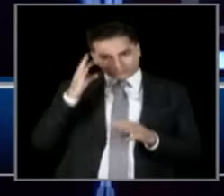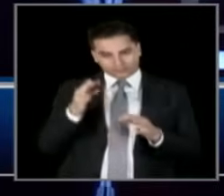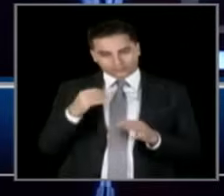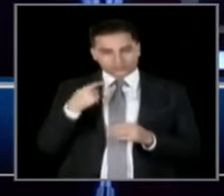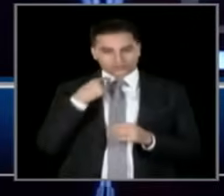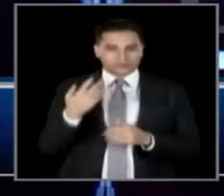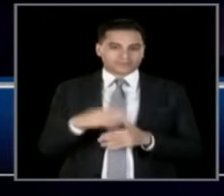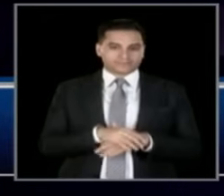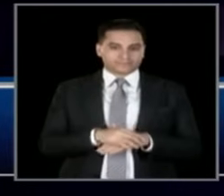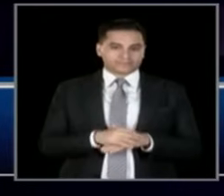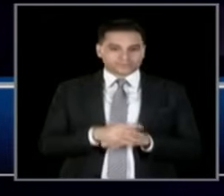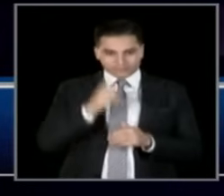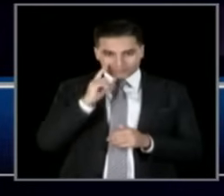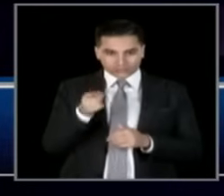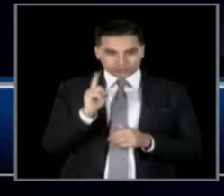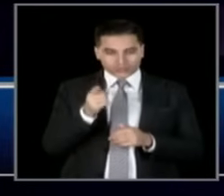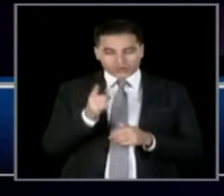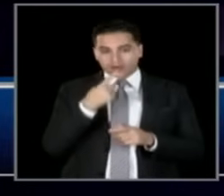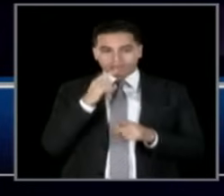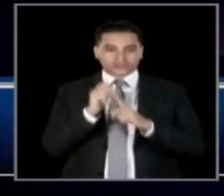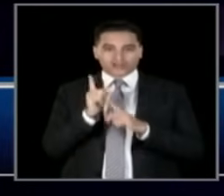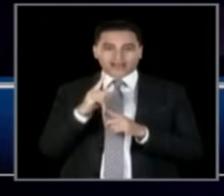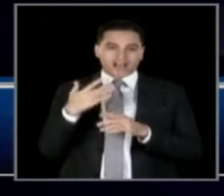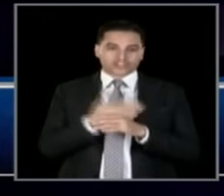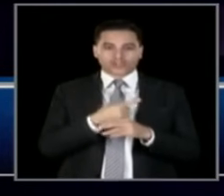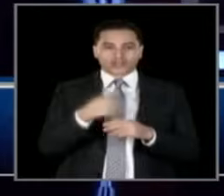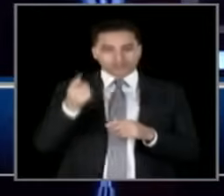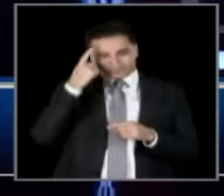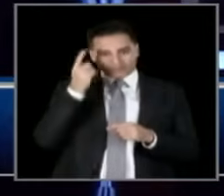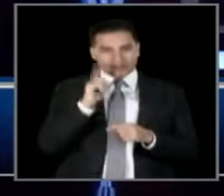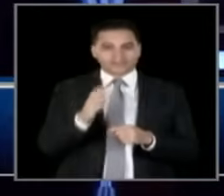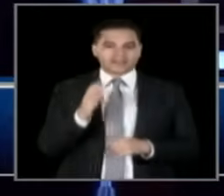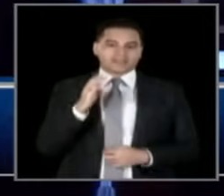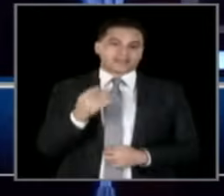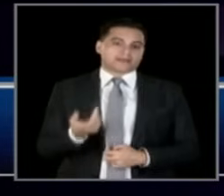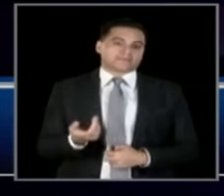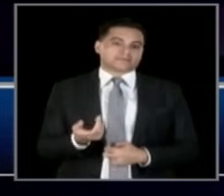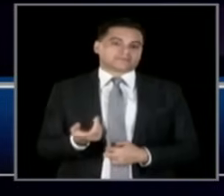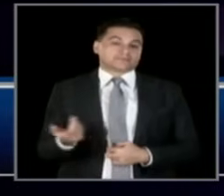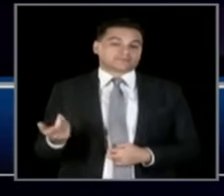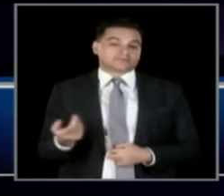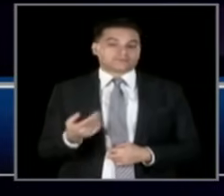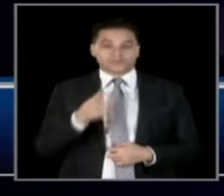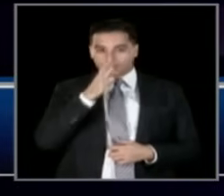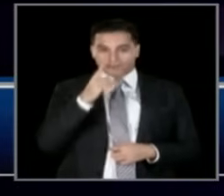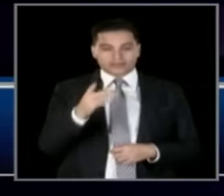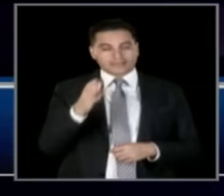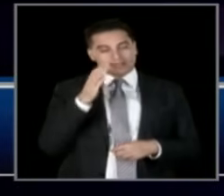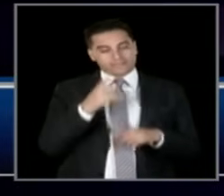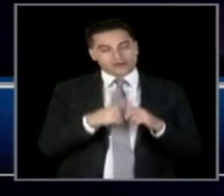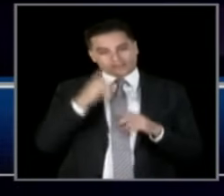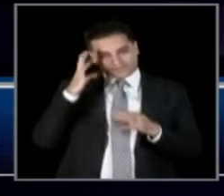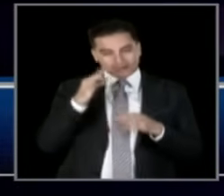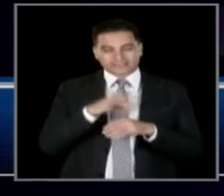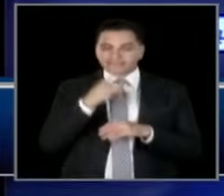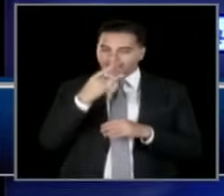فكرتي. بصوا، ما تلوموهاش عشان انتم ما عندكوش الاجابه، فمحدش يلومها. هارد لك، فكرتي